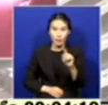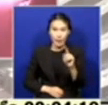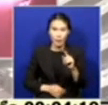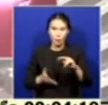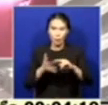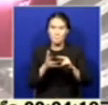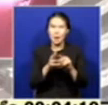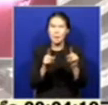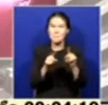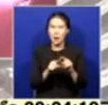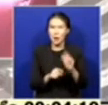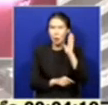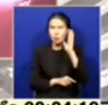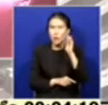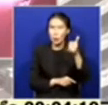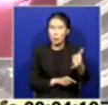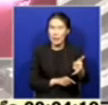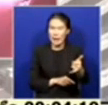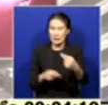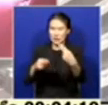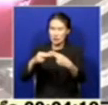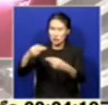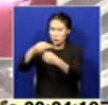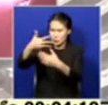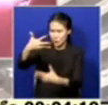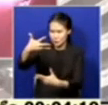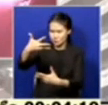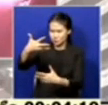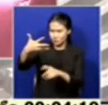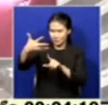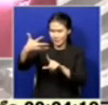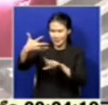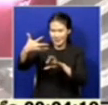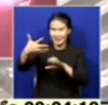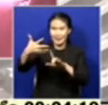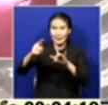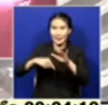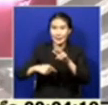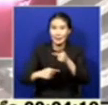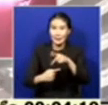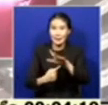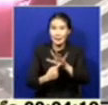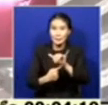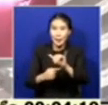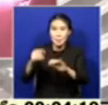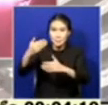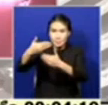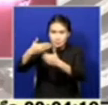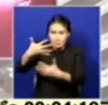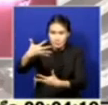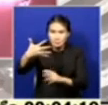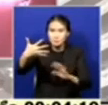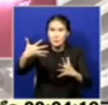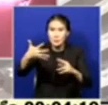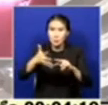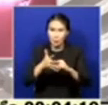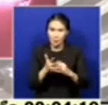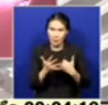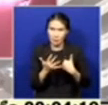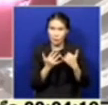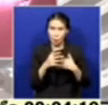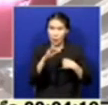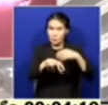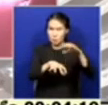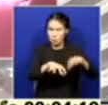ในกรณีของผู้ลี้ภัยที่ท่านได้ถามเป็นการเฉพาะนั้นก็ที่ได้กล่าว